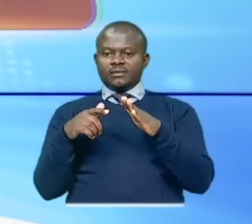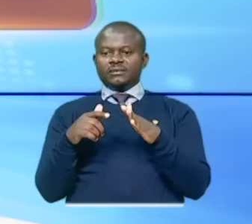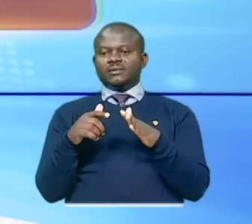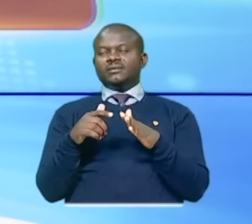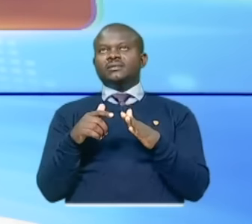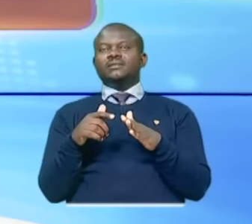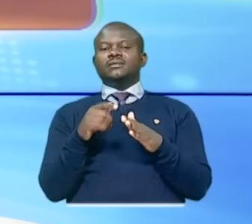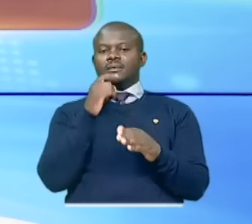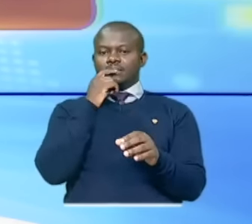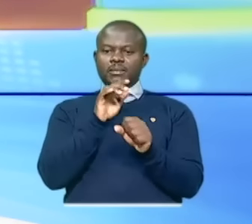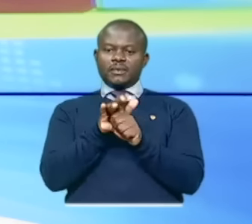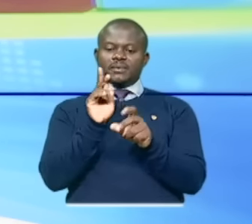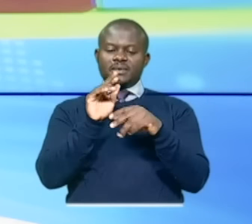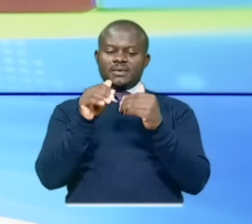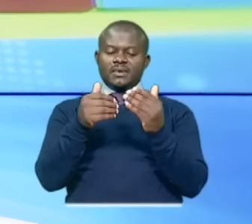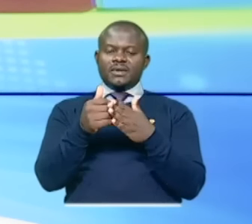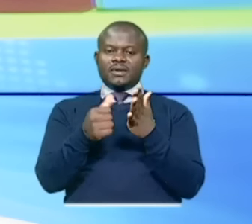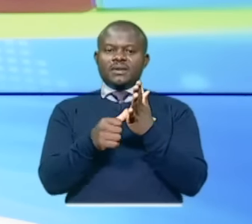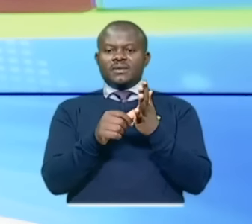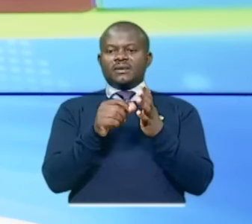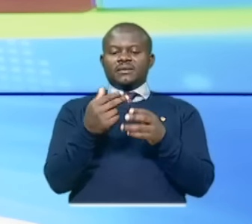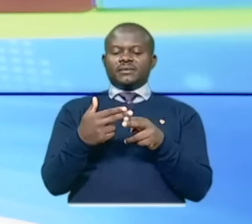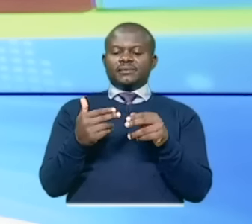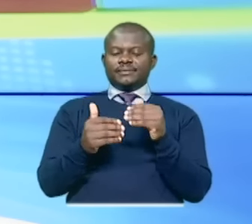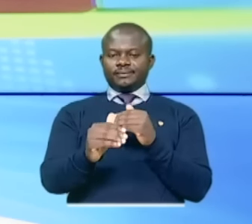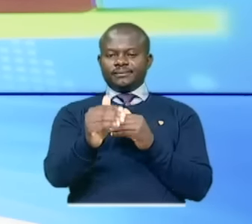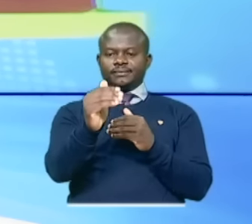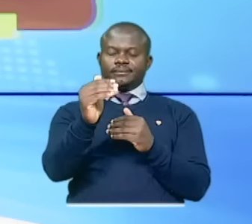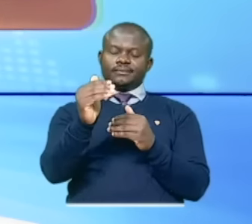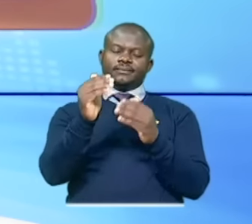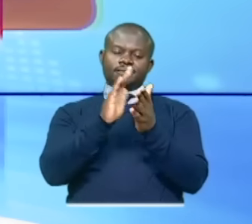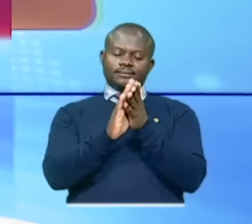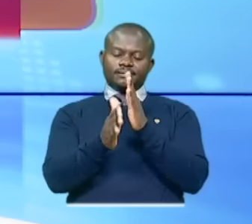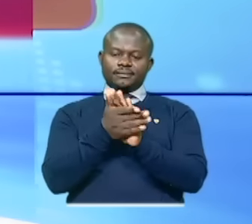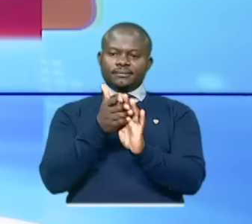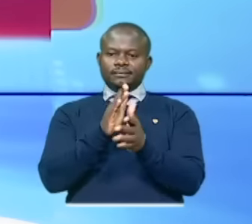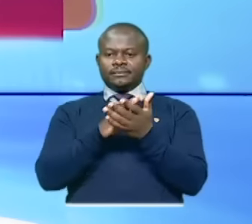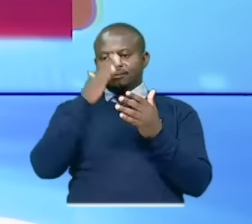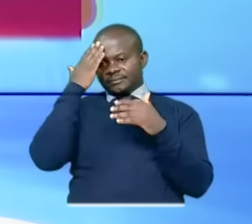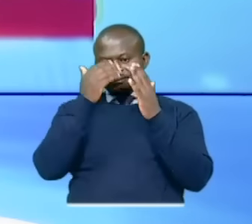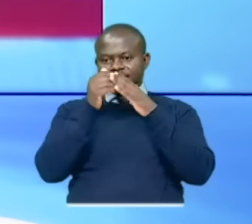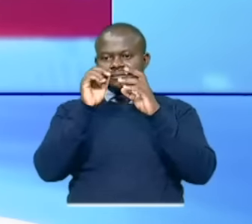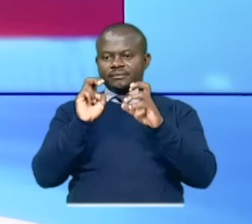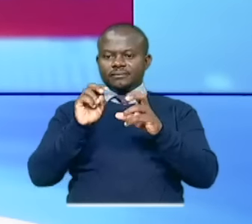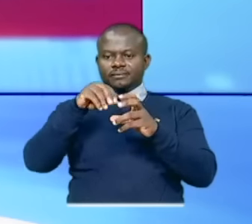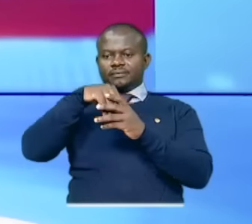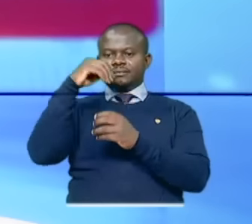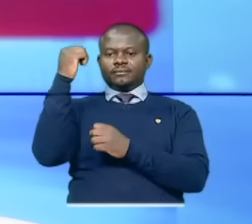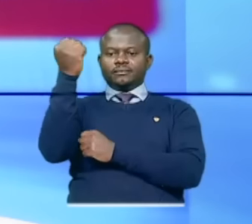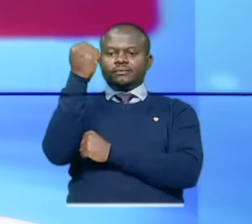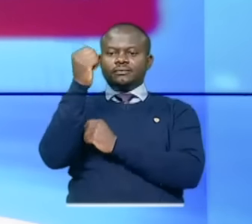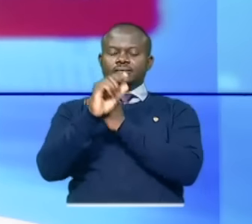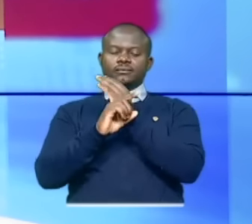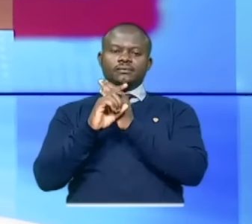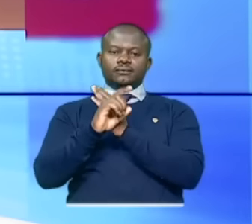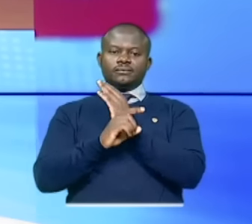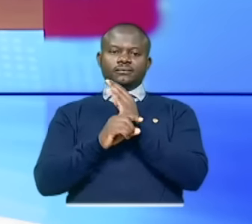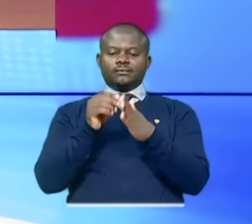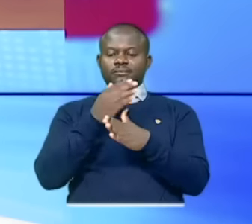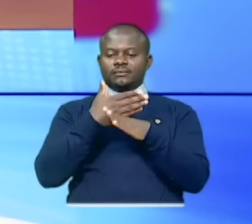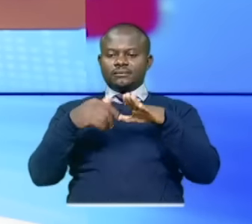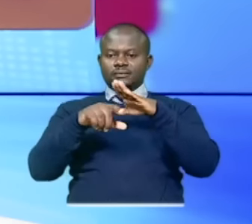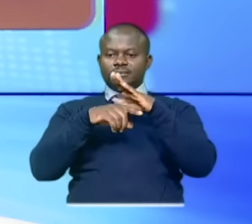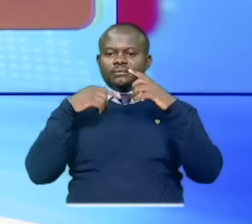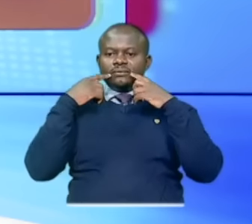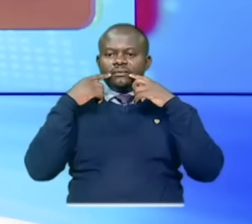MINALOC yizeje abaturage ko iki kibazo kigiye kuzarangira burundu, dore ko ngo cyagiye no mu mihigo y'uturere. MINALOC ivuga ko